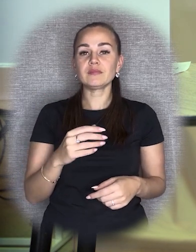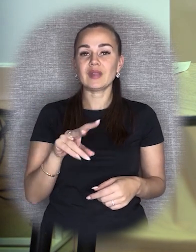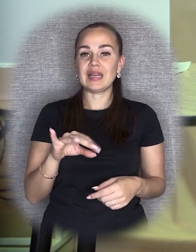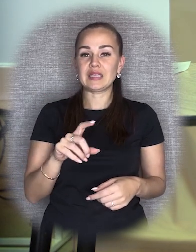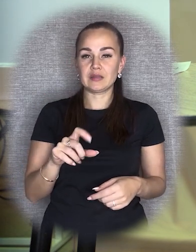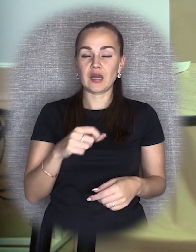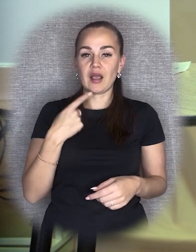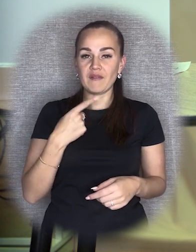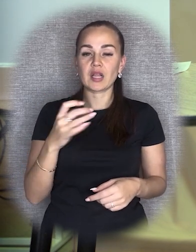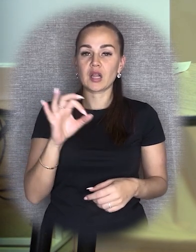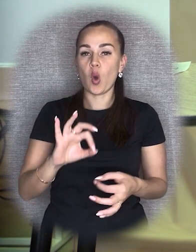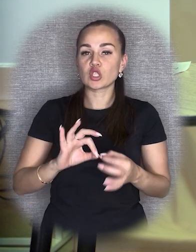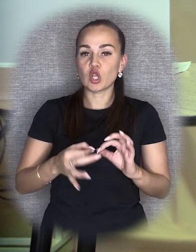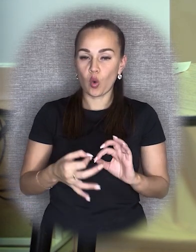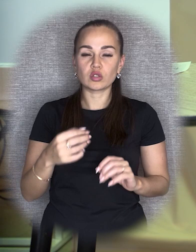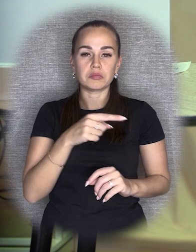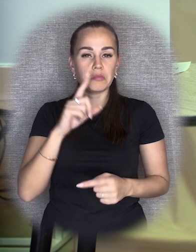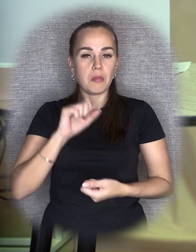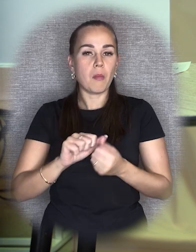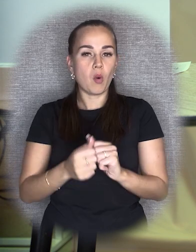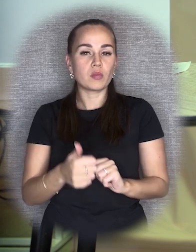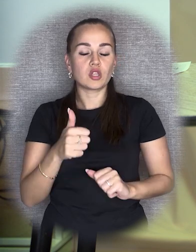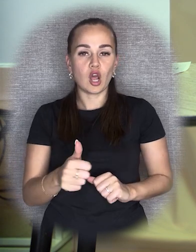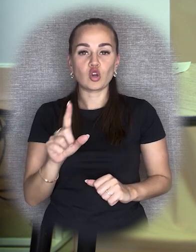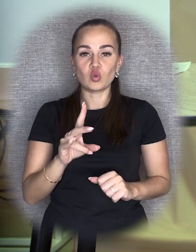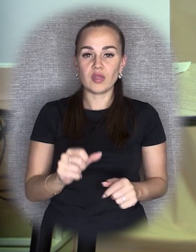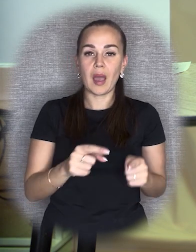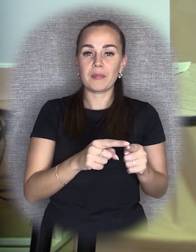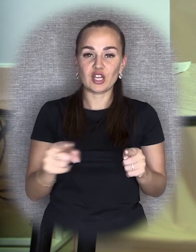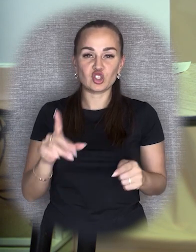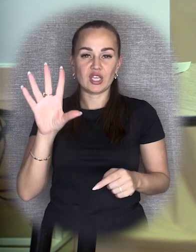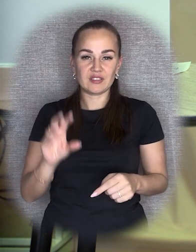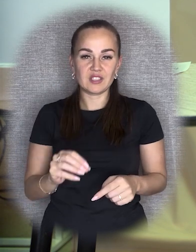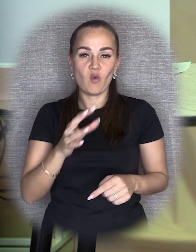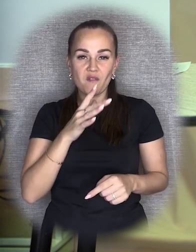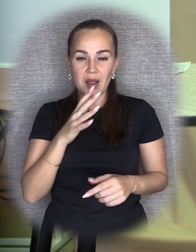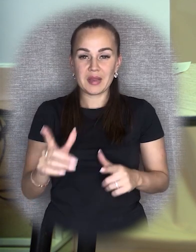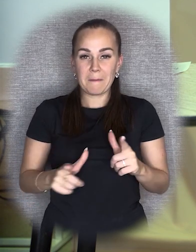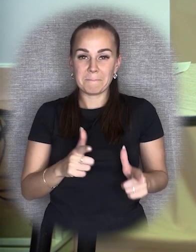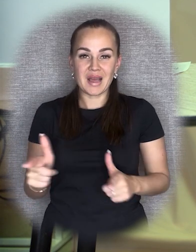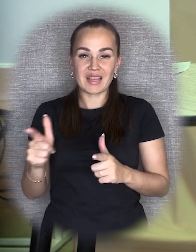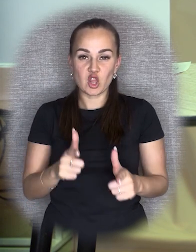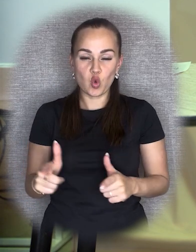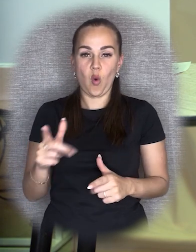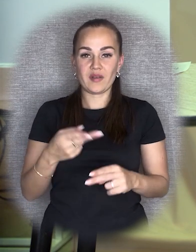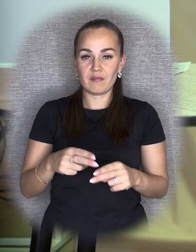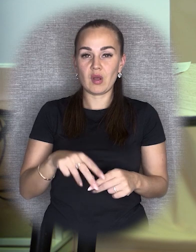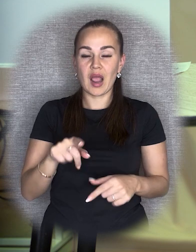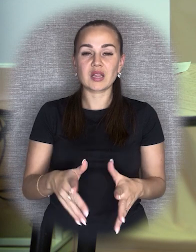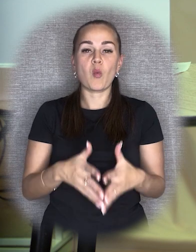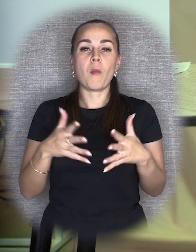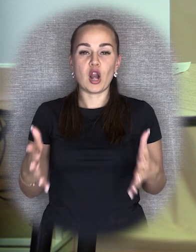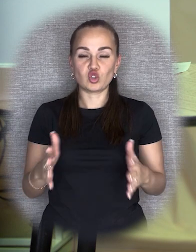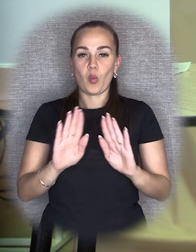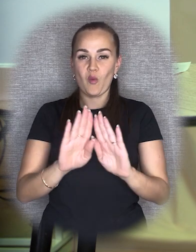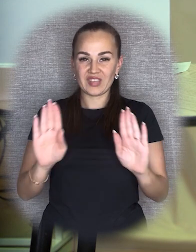о сложностях, я помню, что на протяжении всего времени подготовки к этому большому